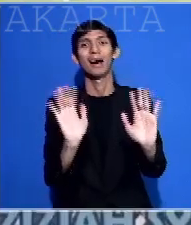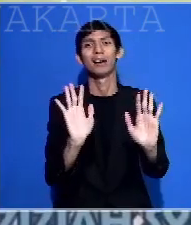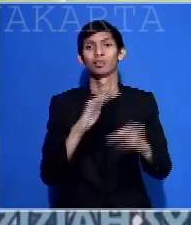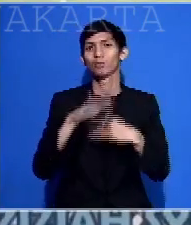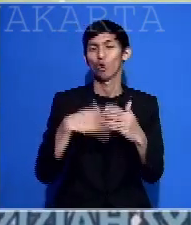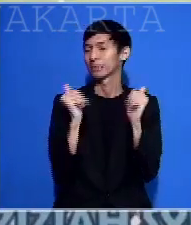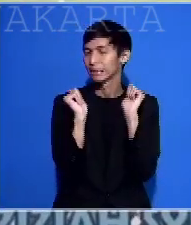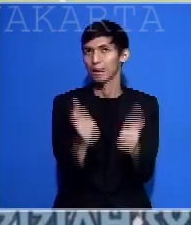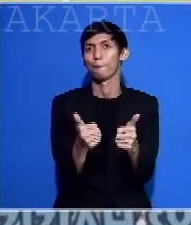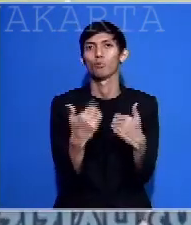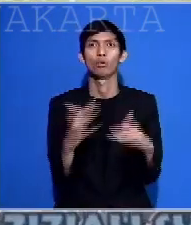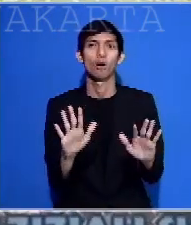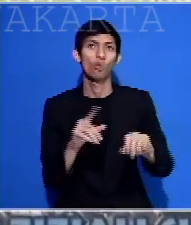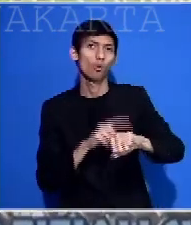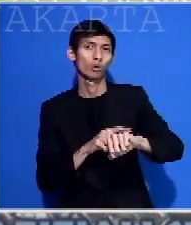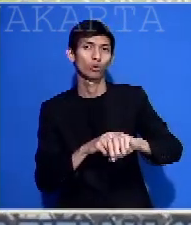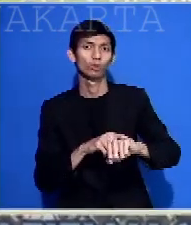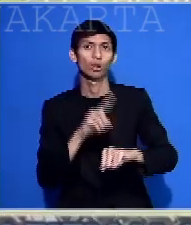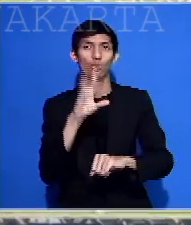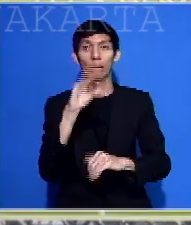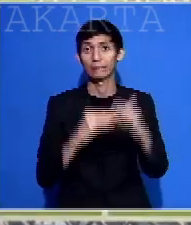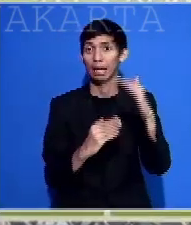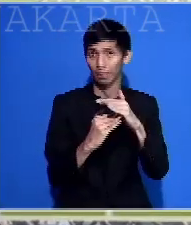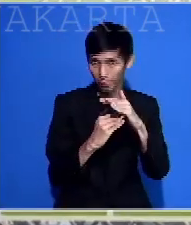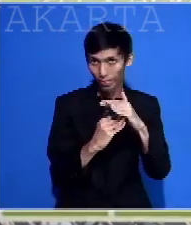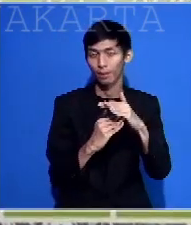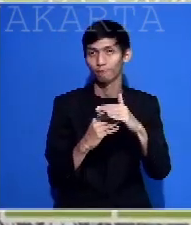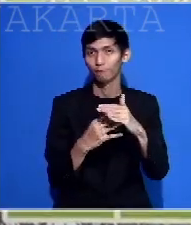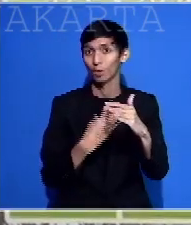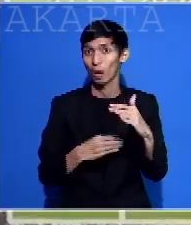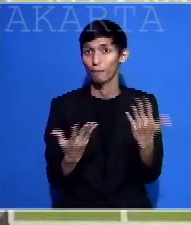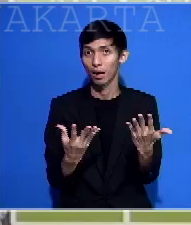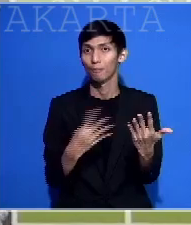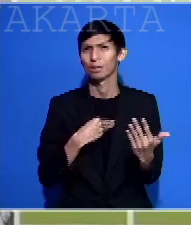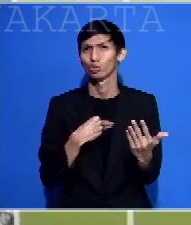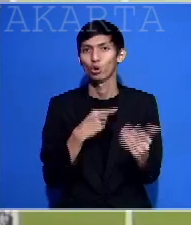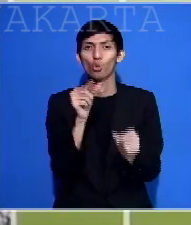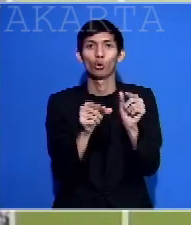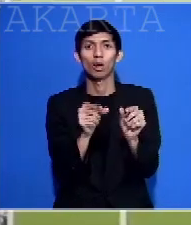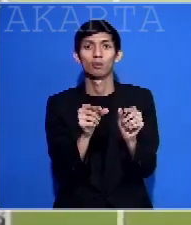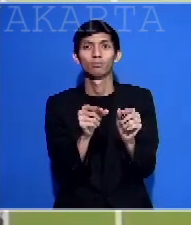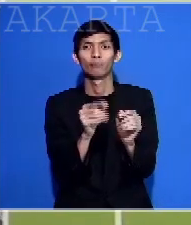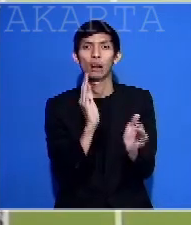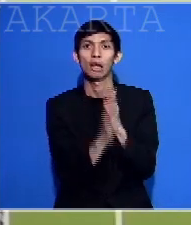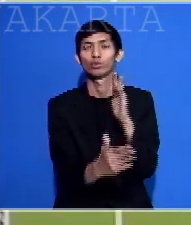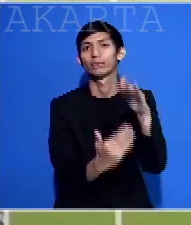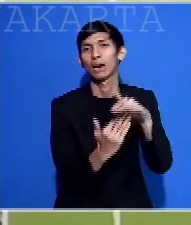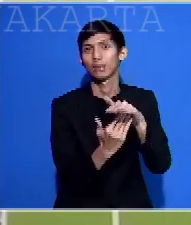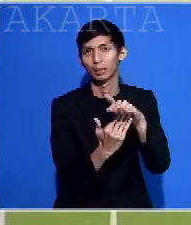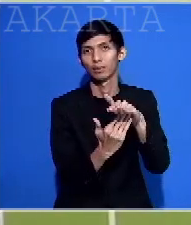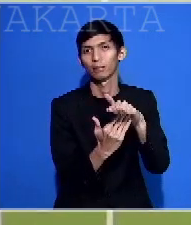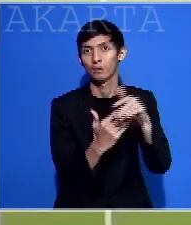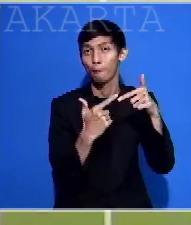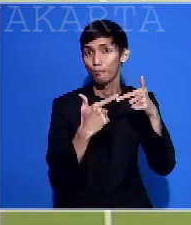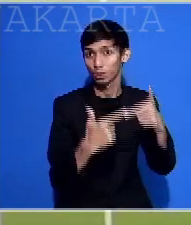tidak waktu sehari itu saya kira memang Akak digunakan oleh jemaah untuk istirahat karena belawat juga baru dimulai